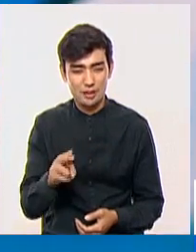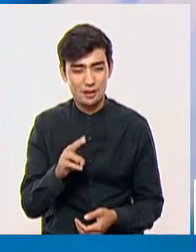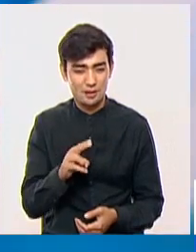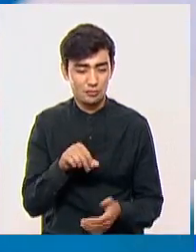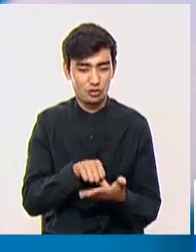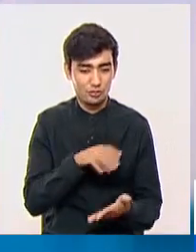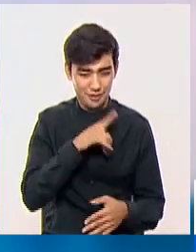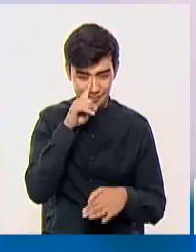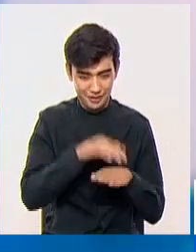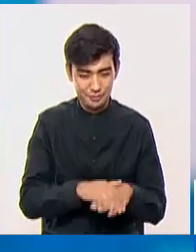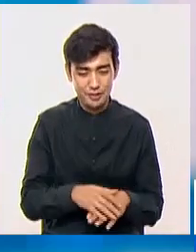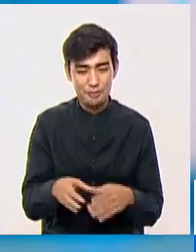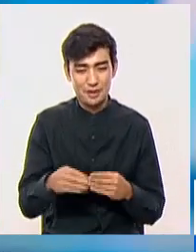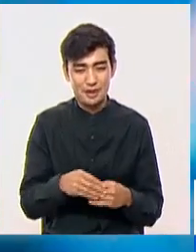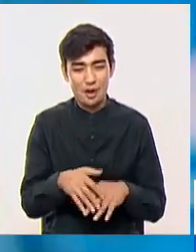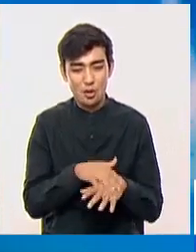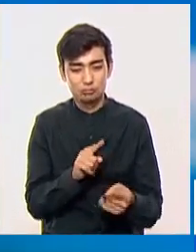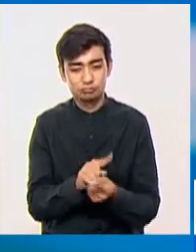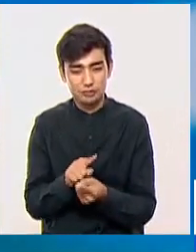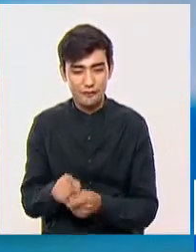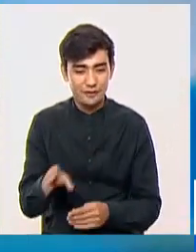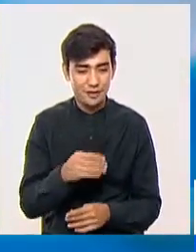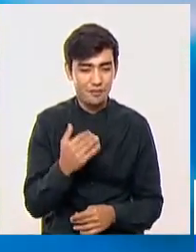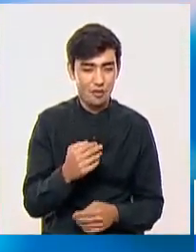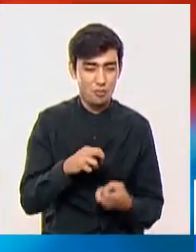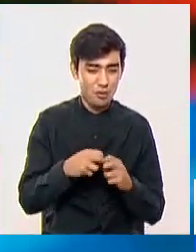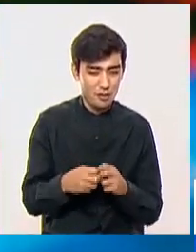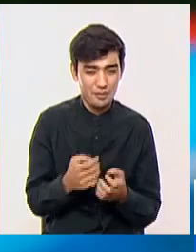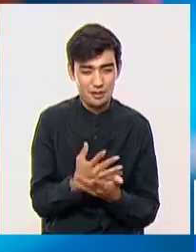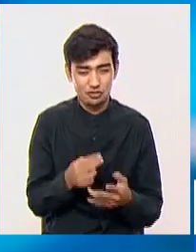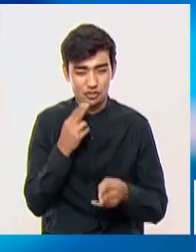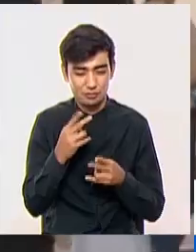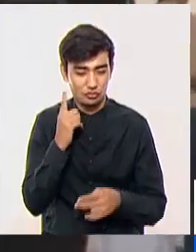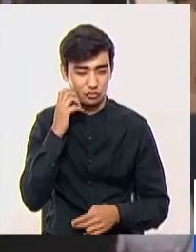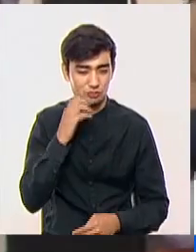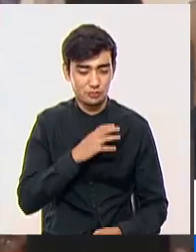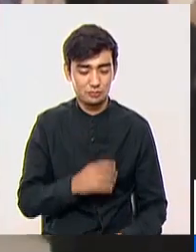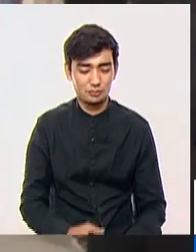әкім аудандағы халықпен кездесіп көпшіліктің мұң-мұқтажын тыңдады.